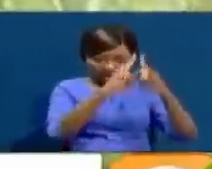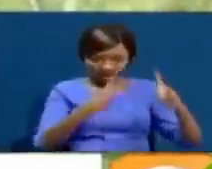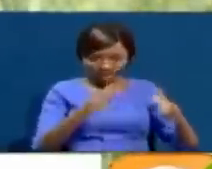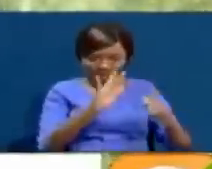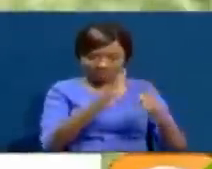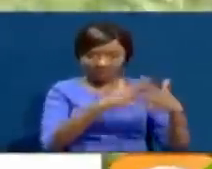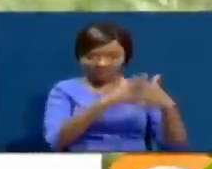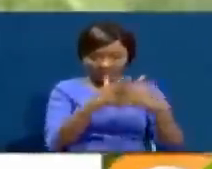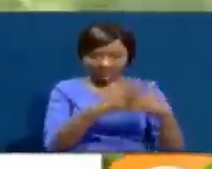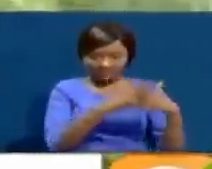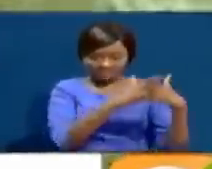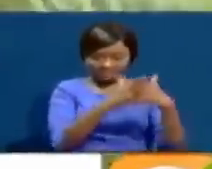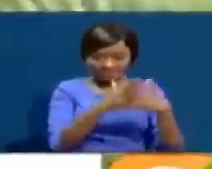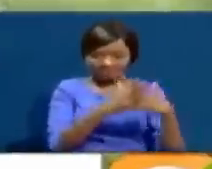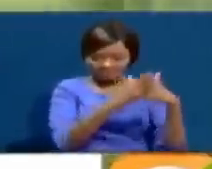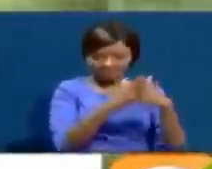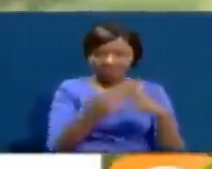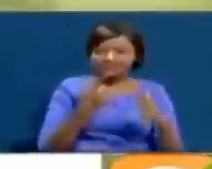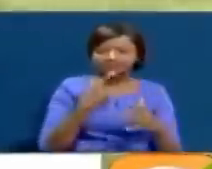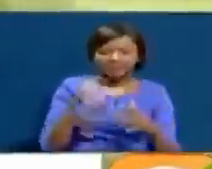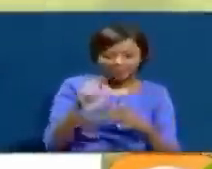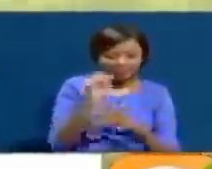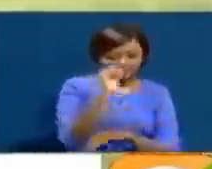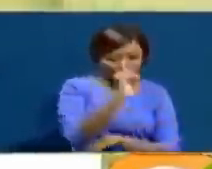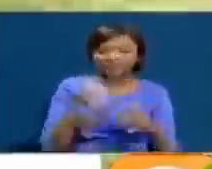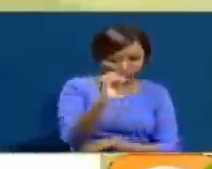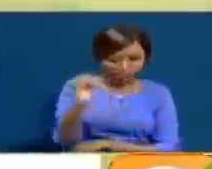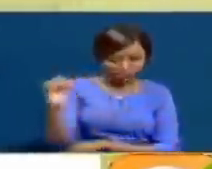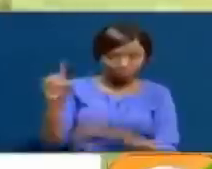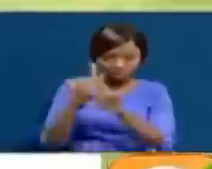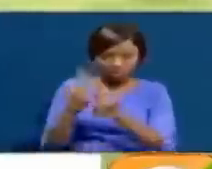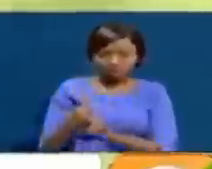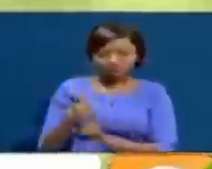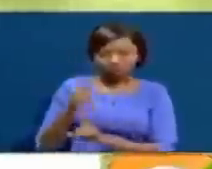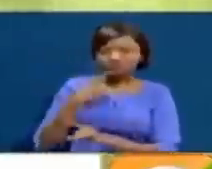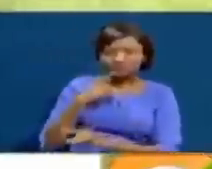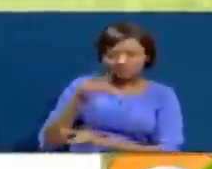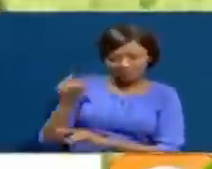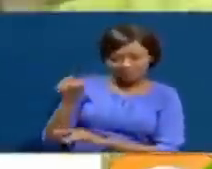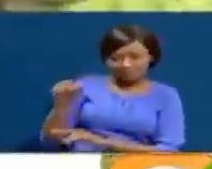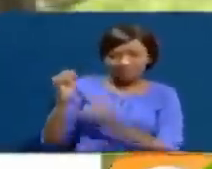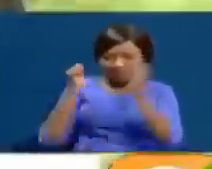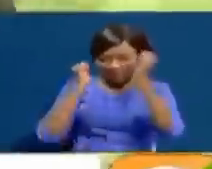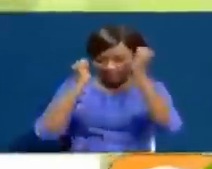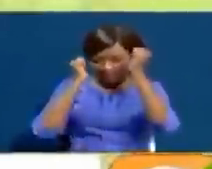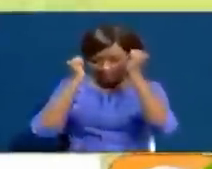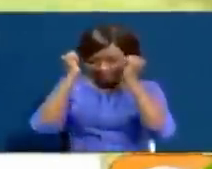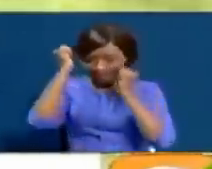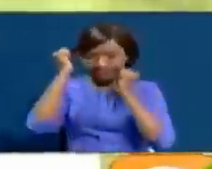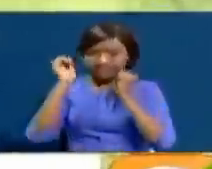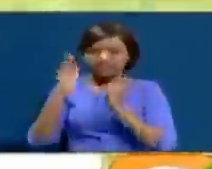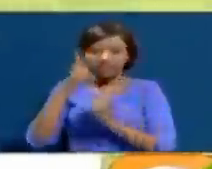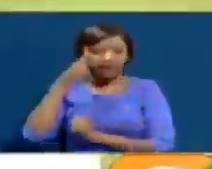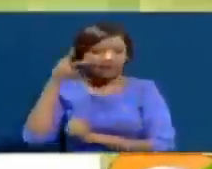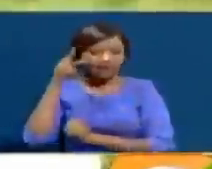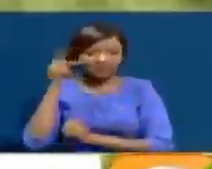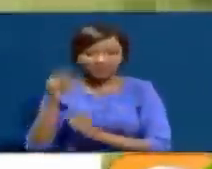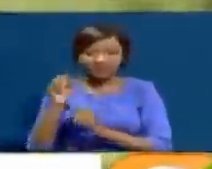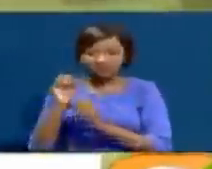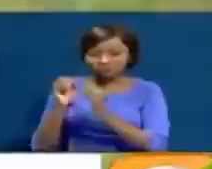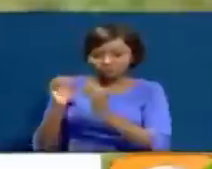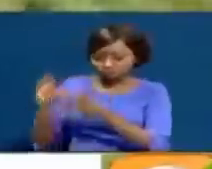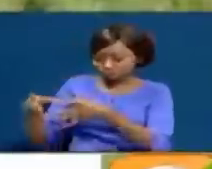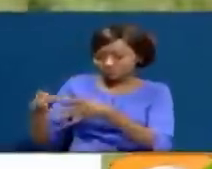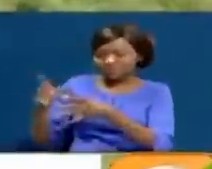kuwa unaangazia shambulizi hilo kwa karibu na kusuta kundi la Al-Shabaab kwa kutoa taarifa za uongo kuhusu uharibifu